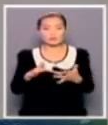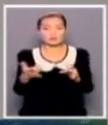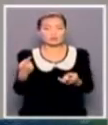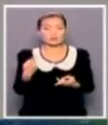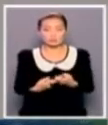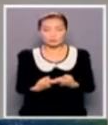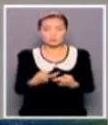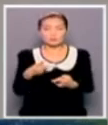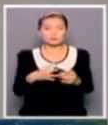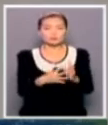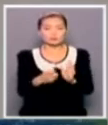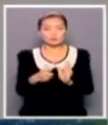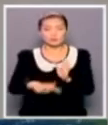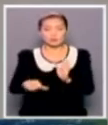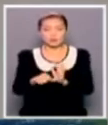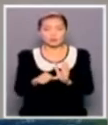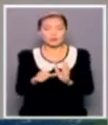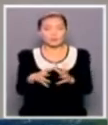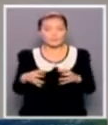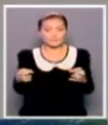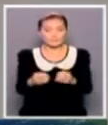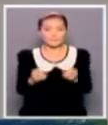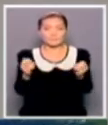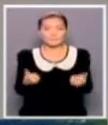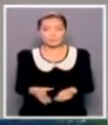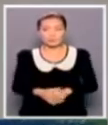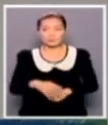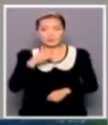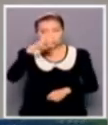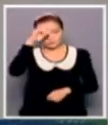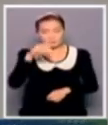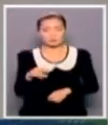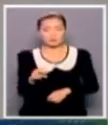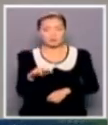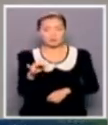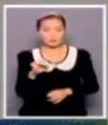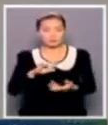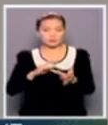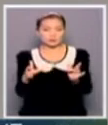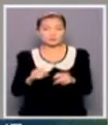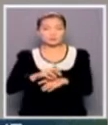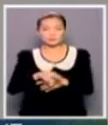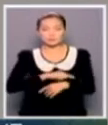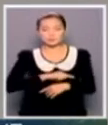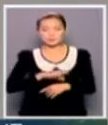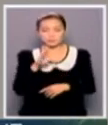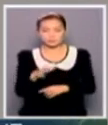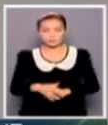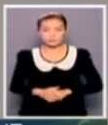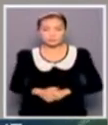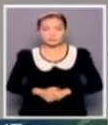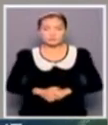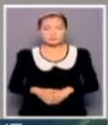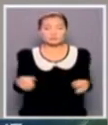мүмкіндігі жоқ 2976 отбасы үшін Қазақтелеком акционерлік қоғам арқылы интернет қосу жұмыстары жүргізілді. Со